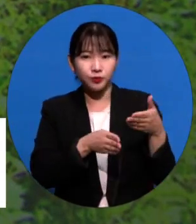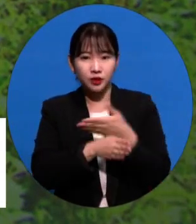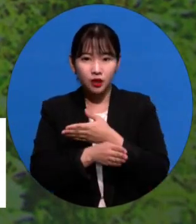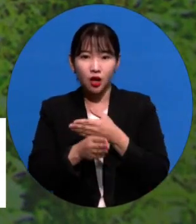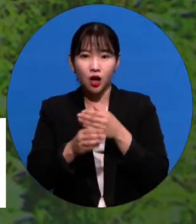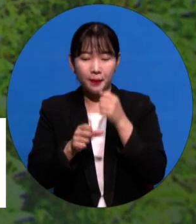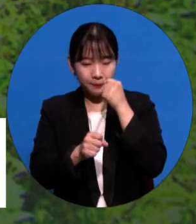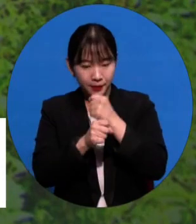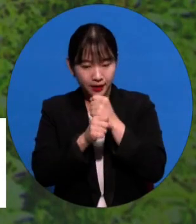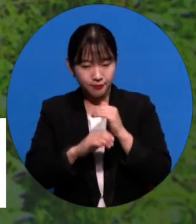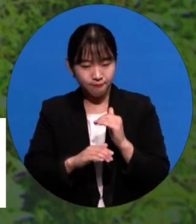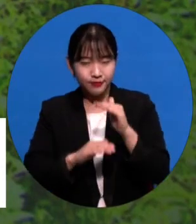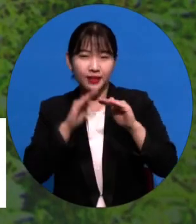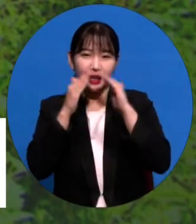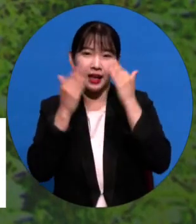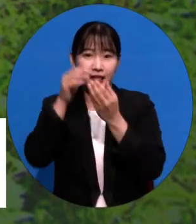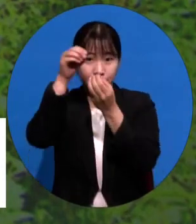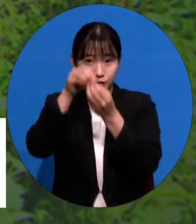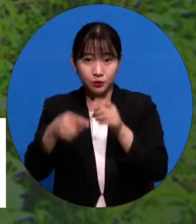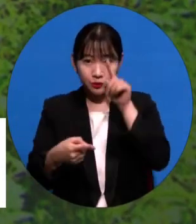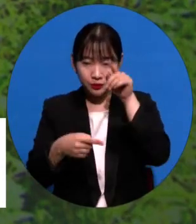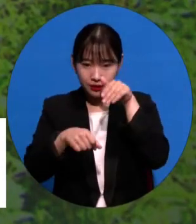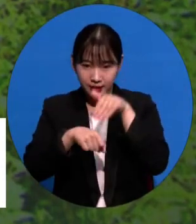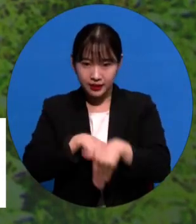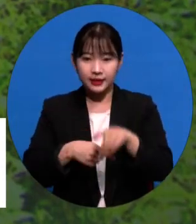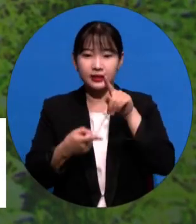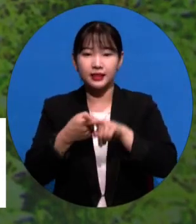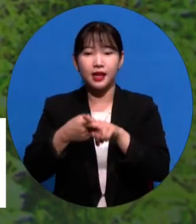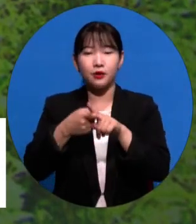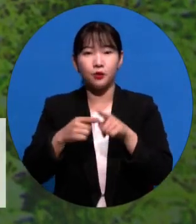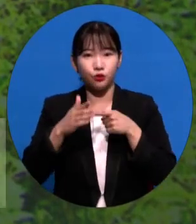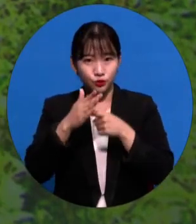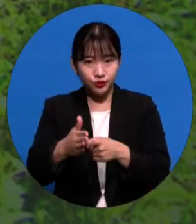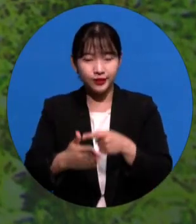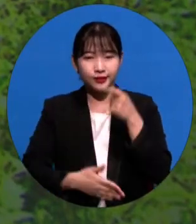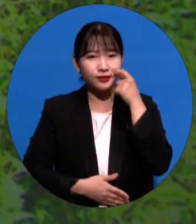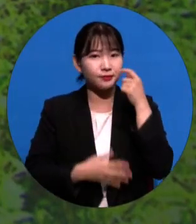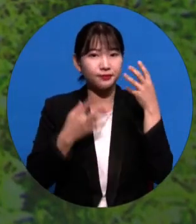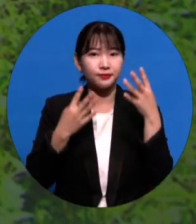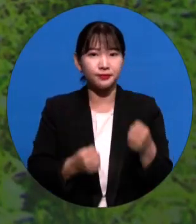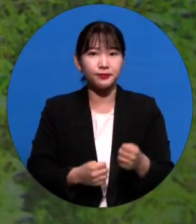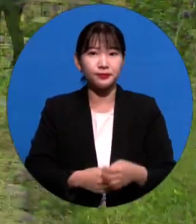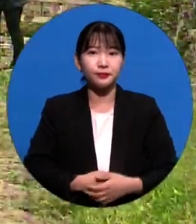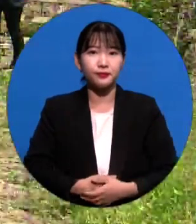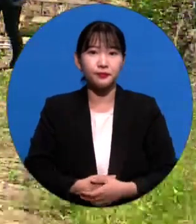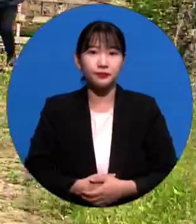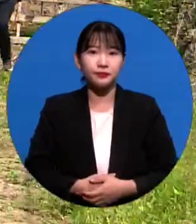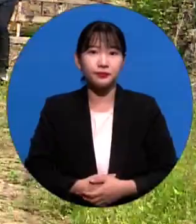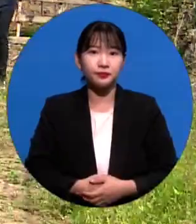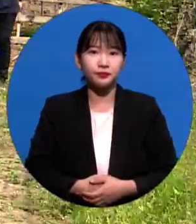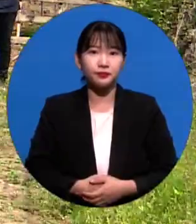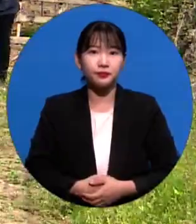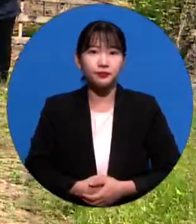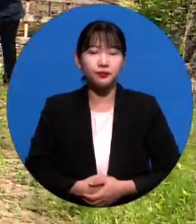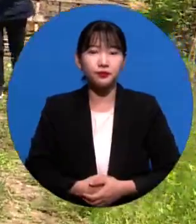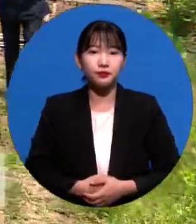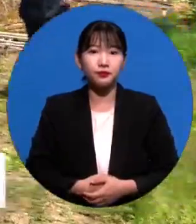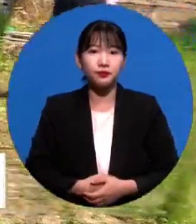과정 모두 전통 방식 그대로 이루어져 인기를 끌고 있습니다. 신광아 기자입니다.